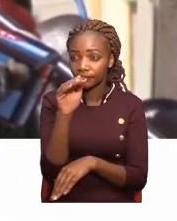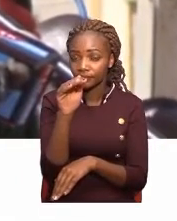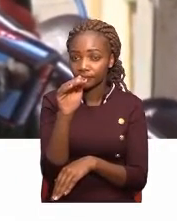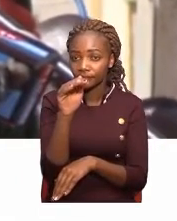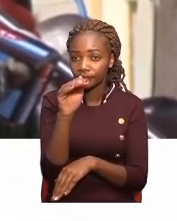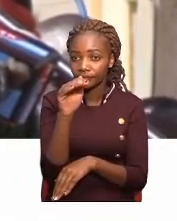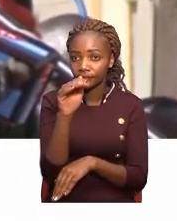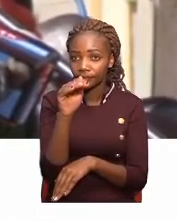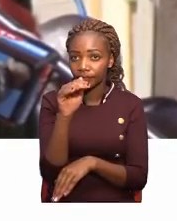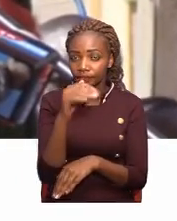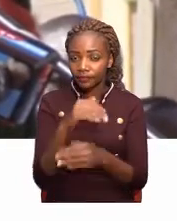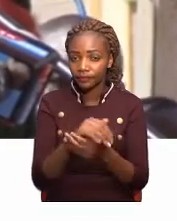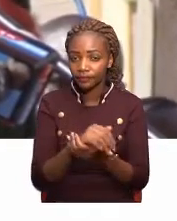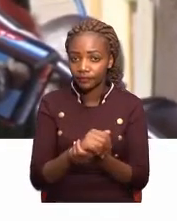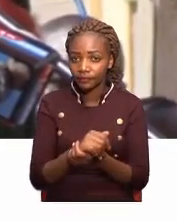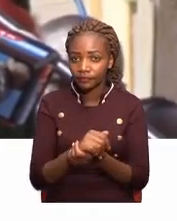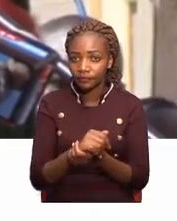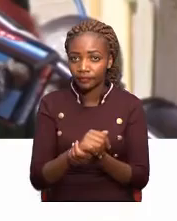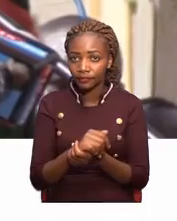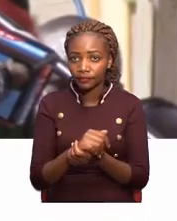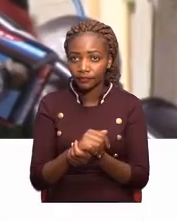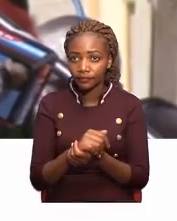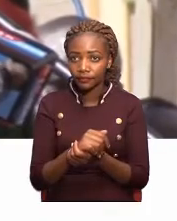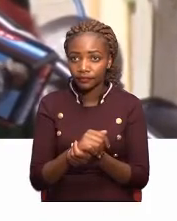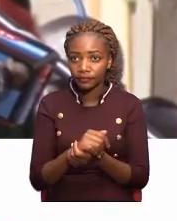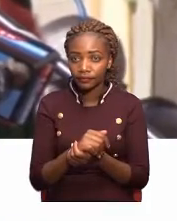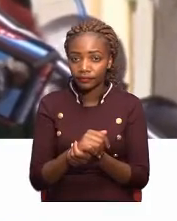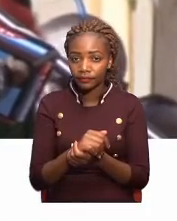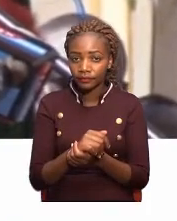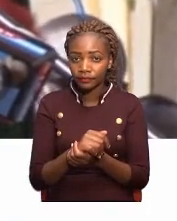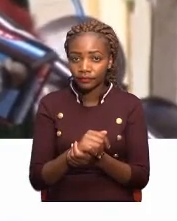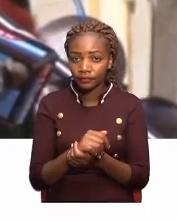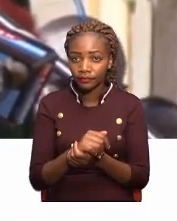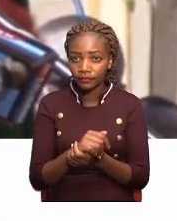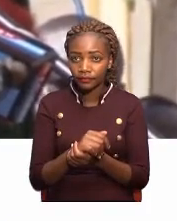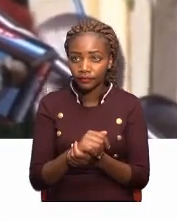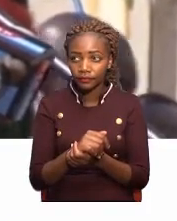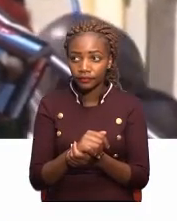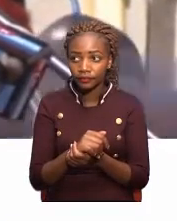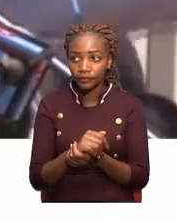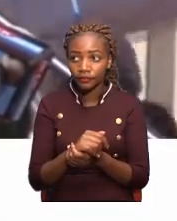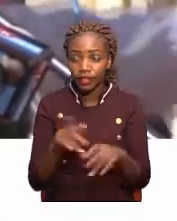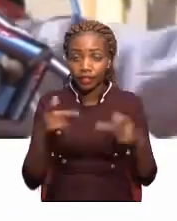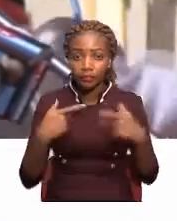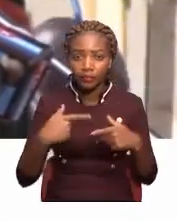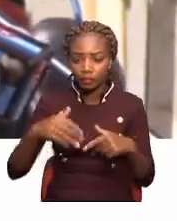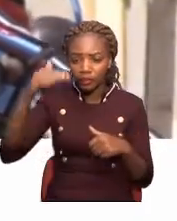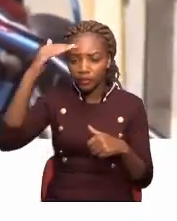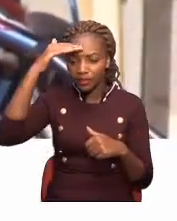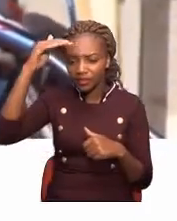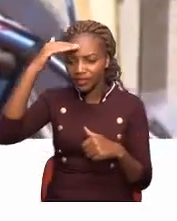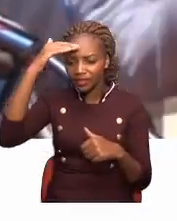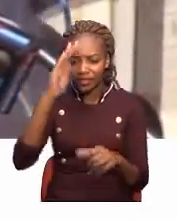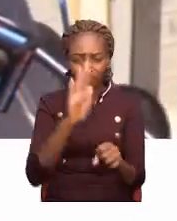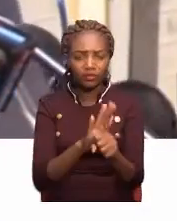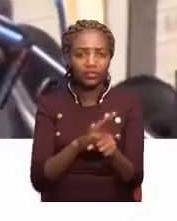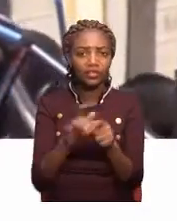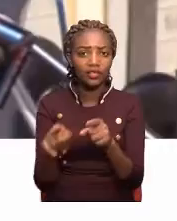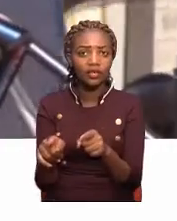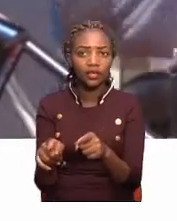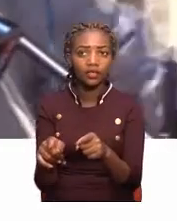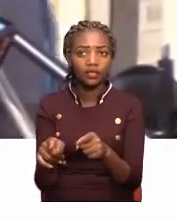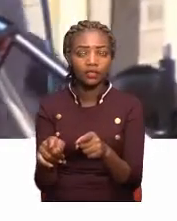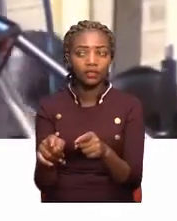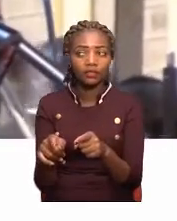Bia ambayo watu wanakunywa kwa baa ni wale watu wamekaa huku juu wote. Lakini huko